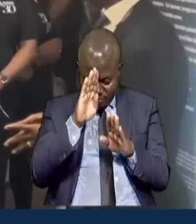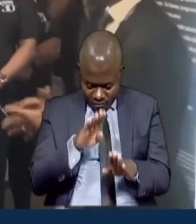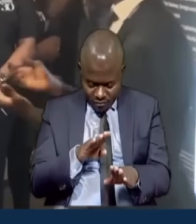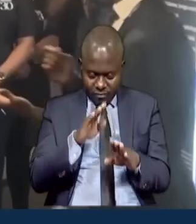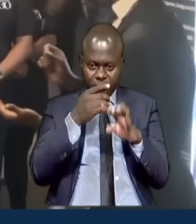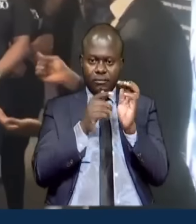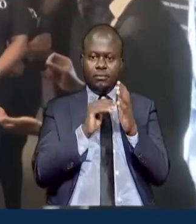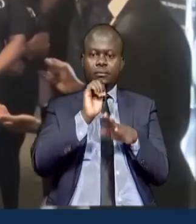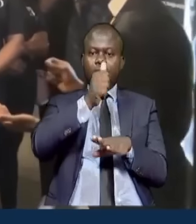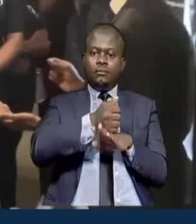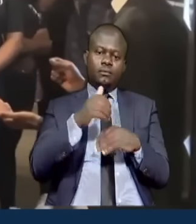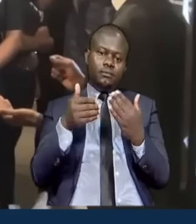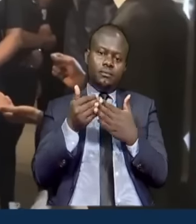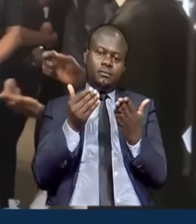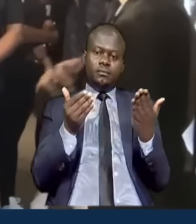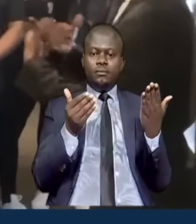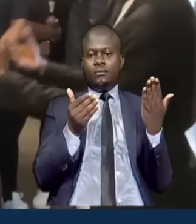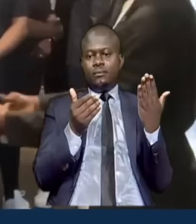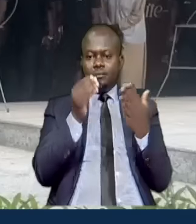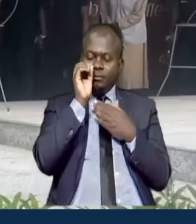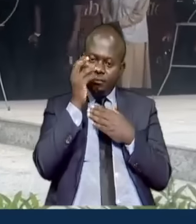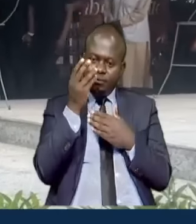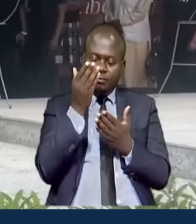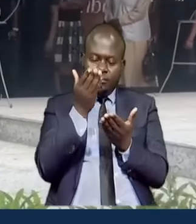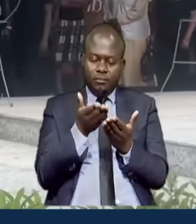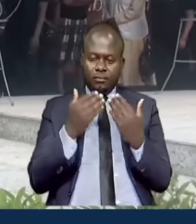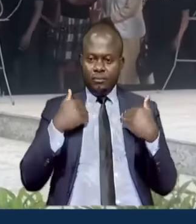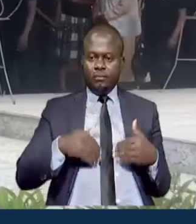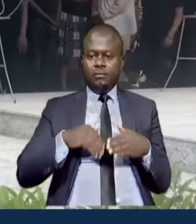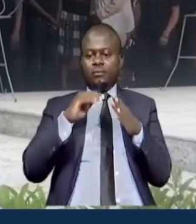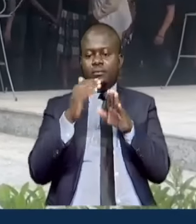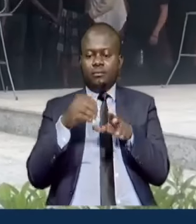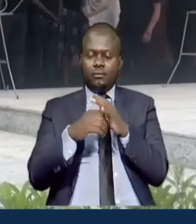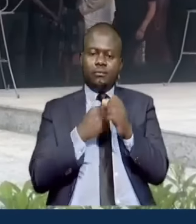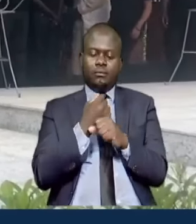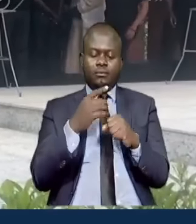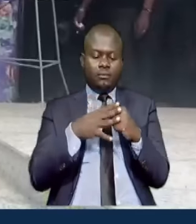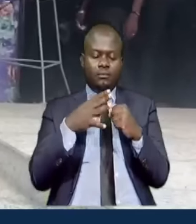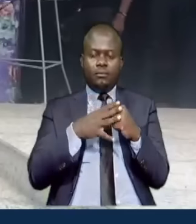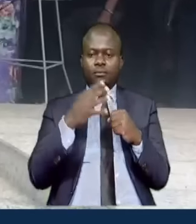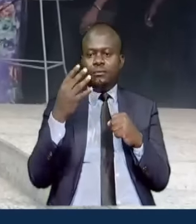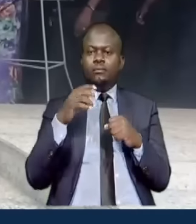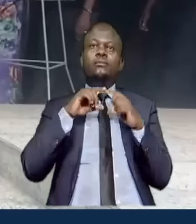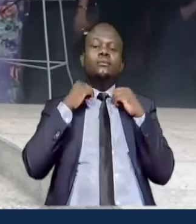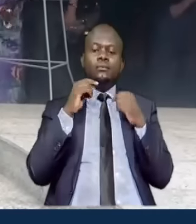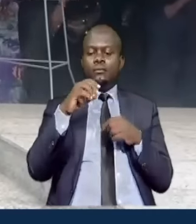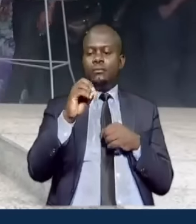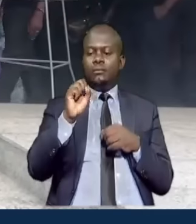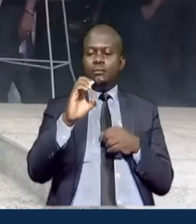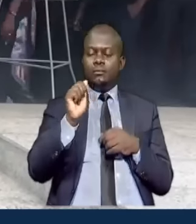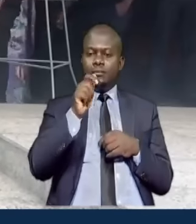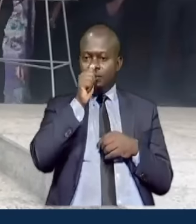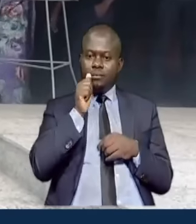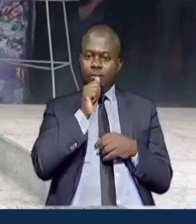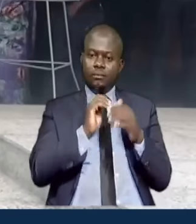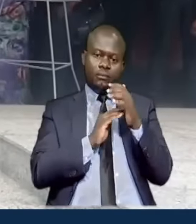ndetse bashyira indabo kumva zishyinguwemo mu cyubahiro imibiri y'Abatutsi bishwe mu mwaka w'1994. Padiri Oscar Kagimbura umunyamabanga